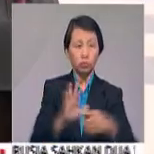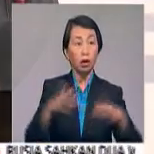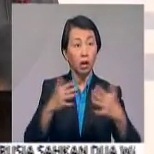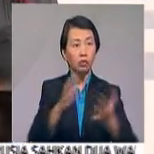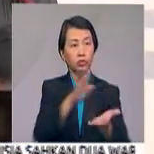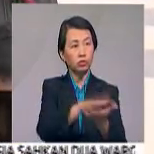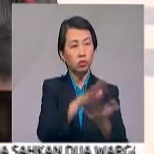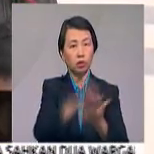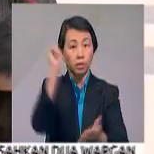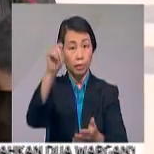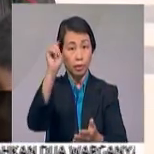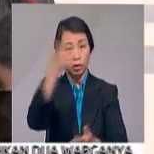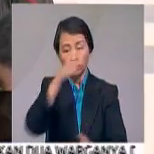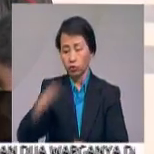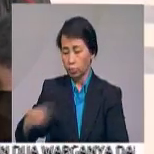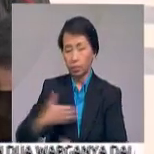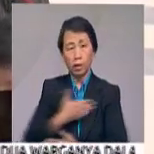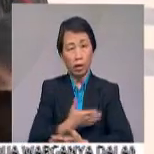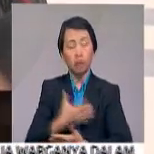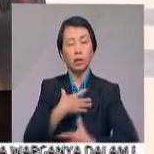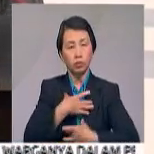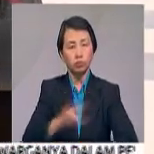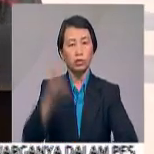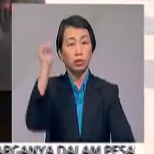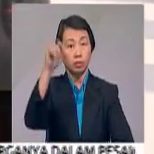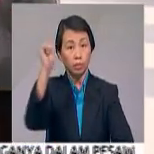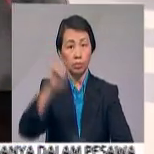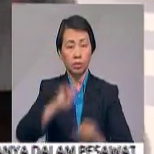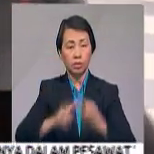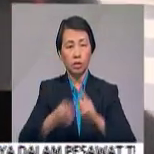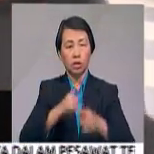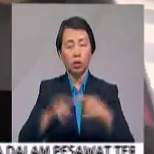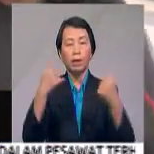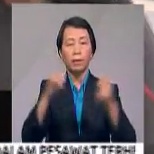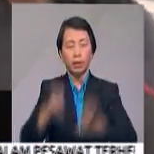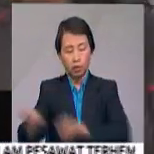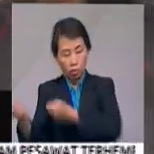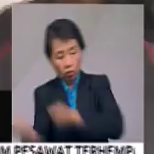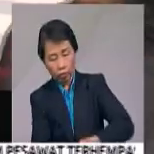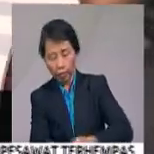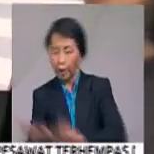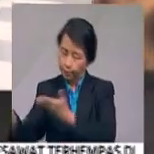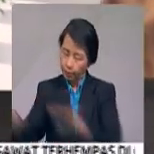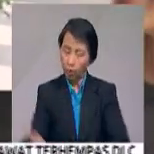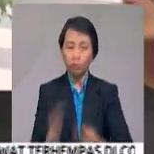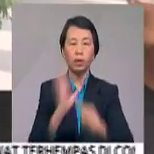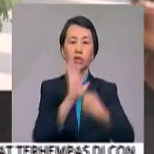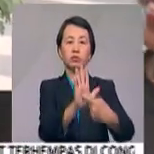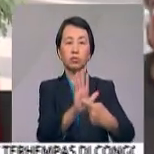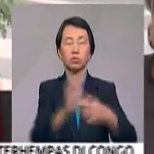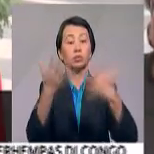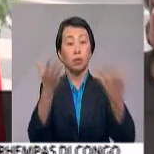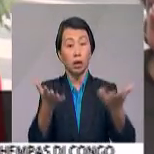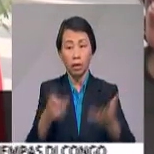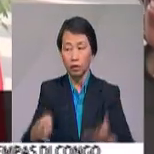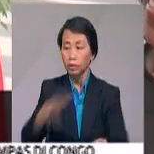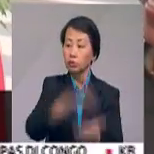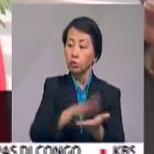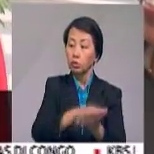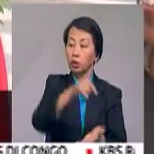sebab anak saya dia main badminton. Kawan dia pemain hoki. Jadi saya bawa dia orang nak tunjuklah macam mana di akademi